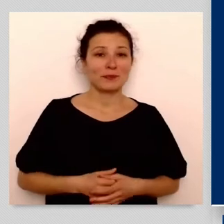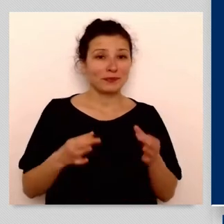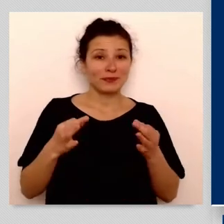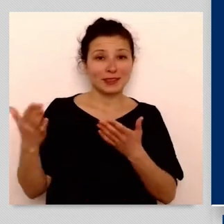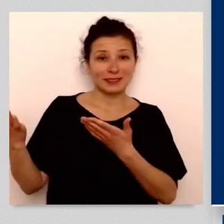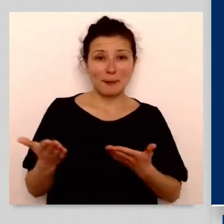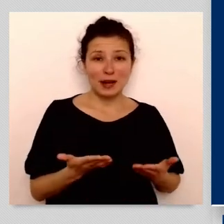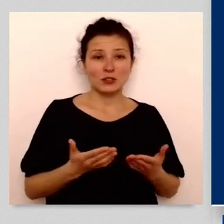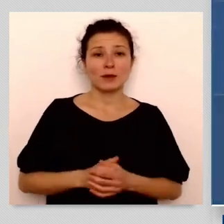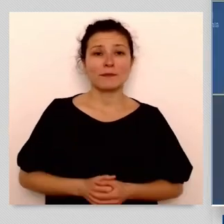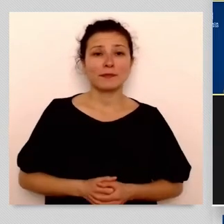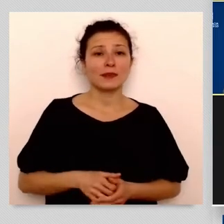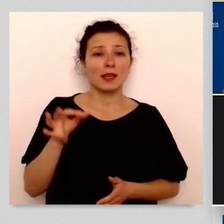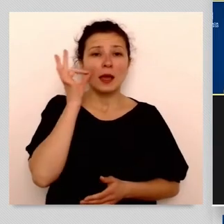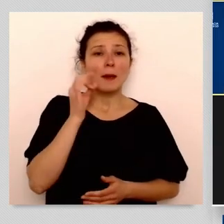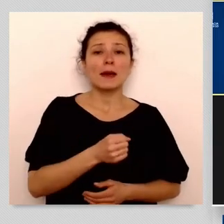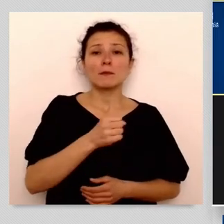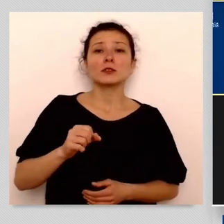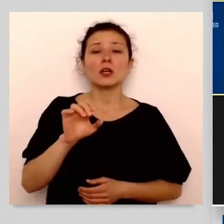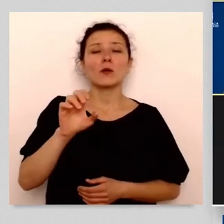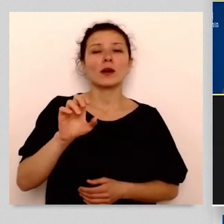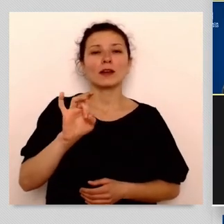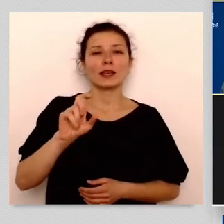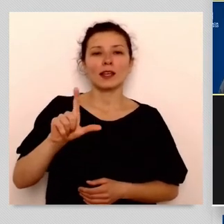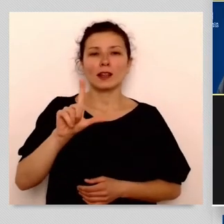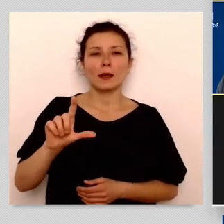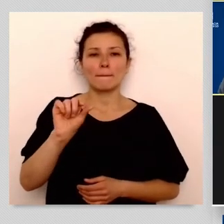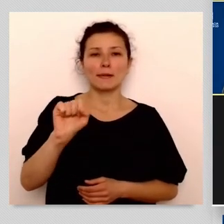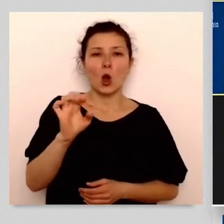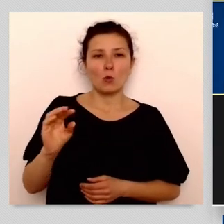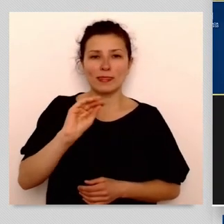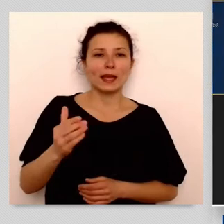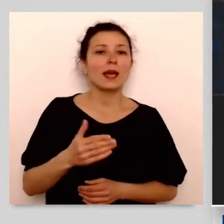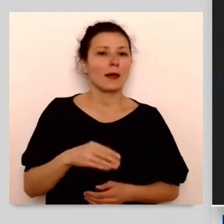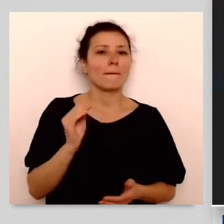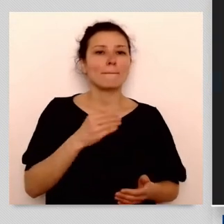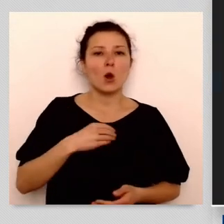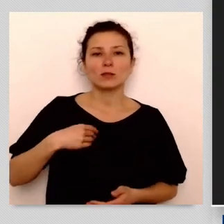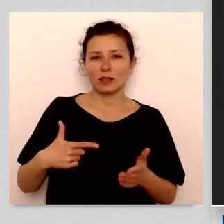zapraszam panią poseł Hannę Gill-Piątek, Polska 2050.